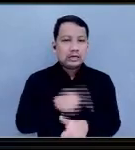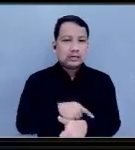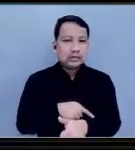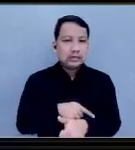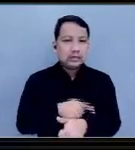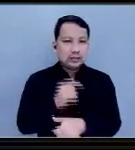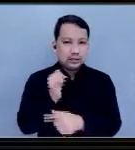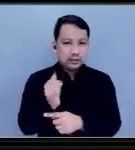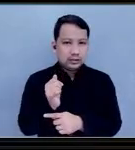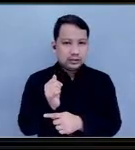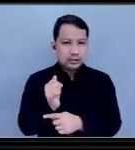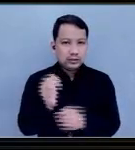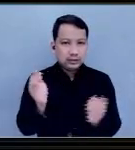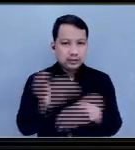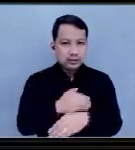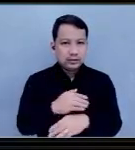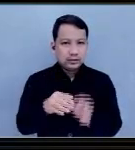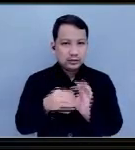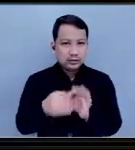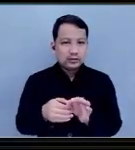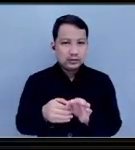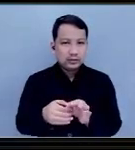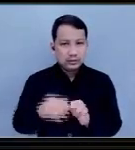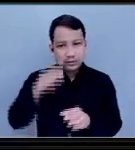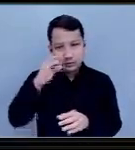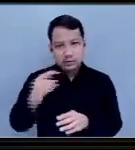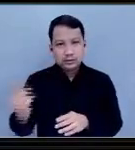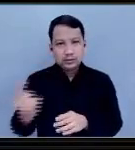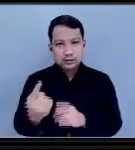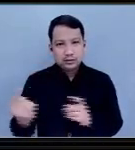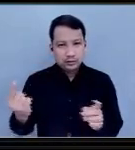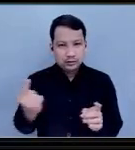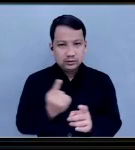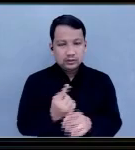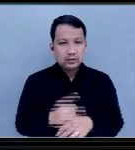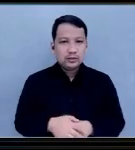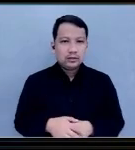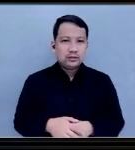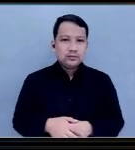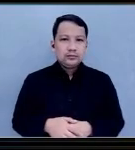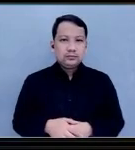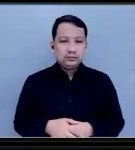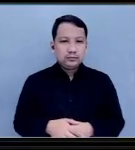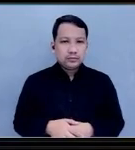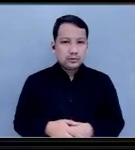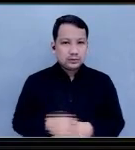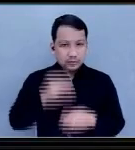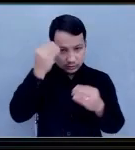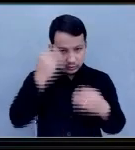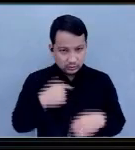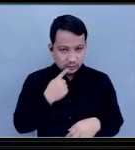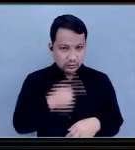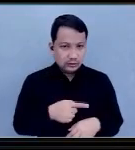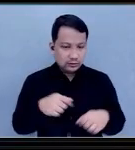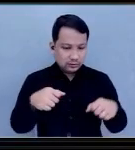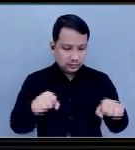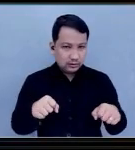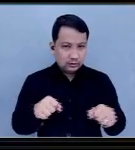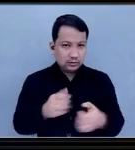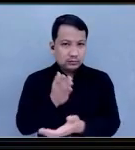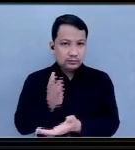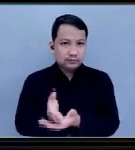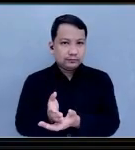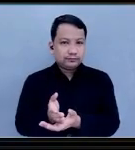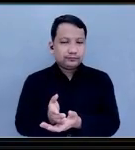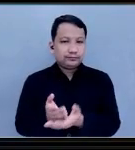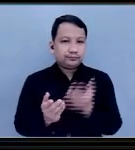sa isang silid ay makikita pang lumabas ang lalaking nasa unang video. May nakapagtimbre sa may-ari ng motor sa kinaroroonan ng mga suspect kaya